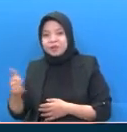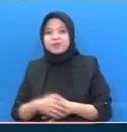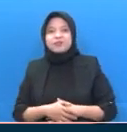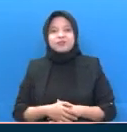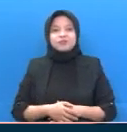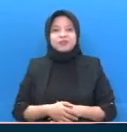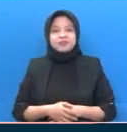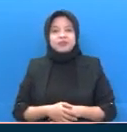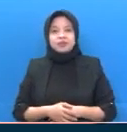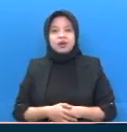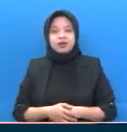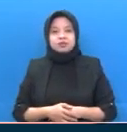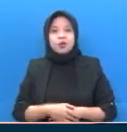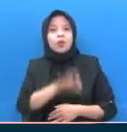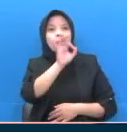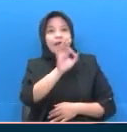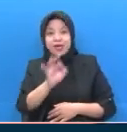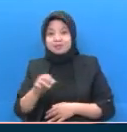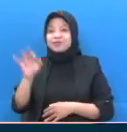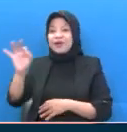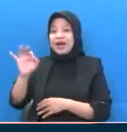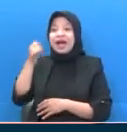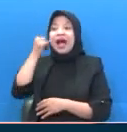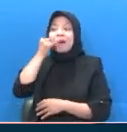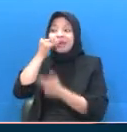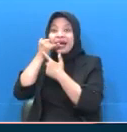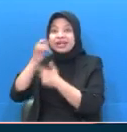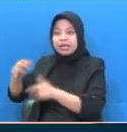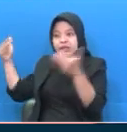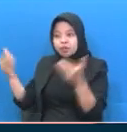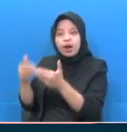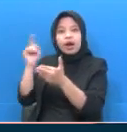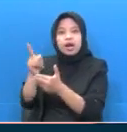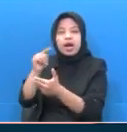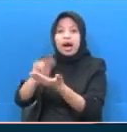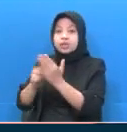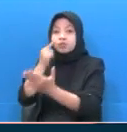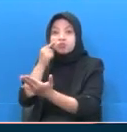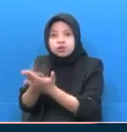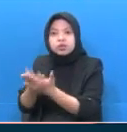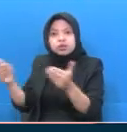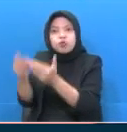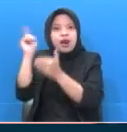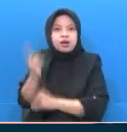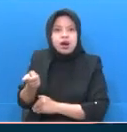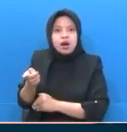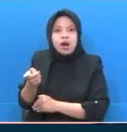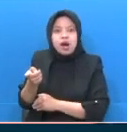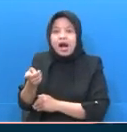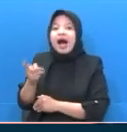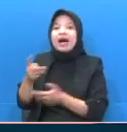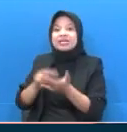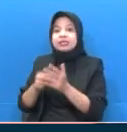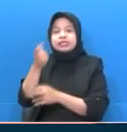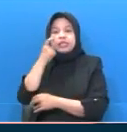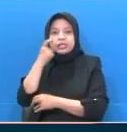idealnya adalah menemukan telepon genggamnya Yosua karena di situ ada fakta yang tak terbantahkan ya. Jadi apapun kesaksian dari